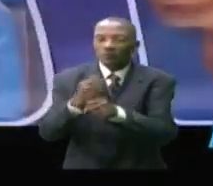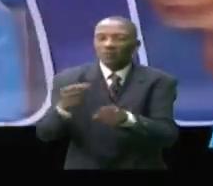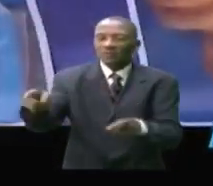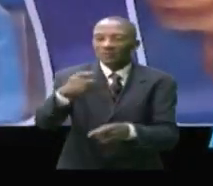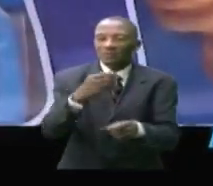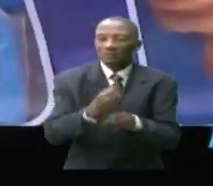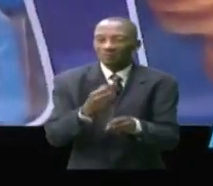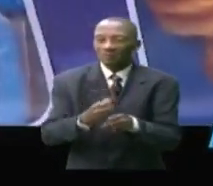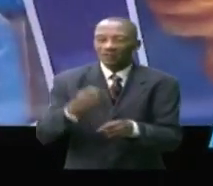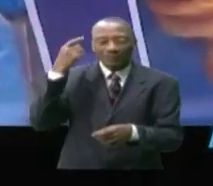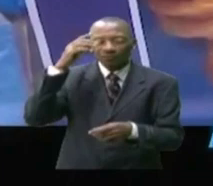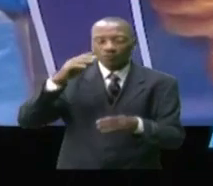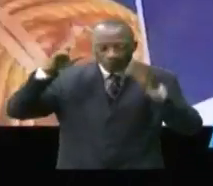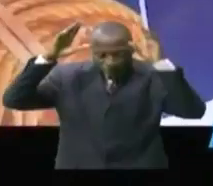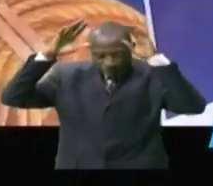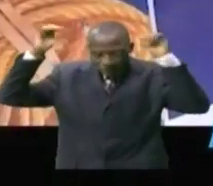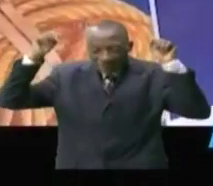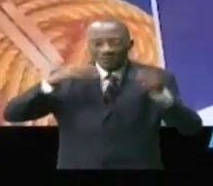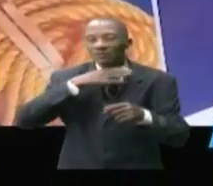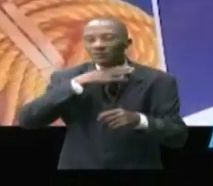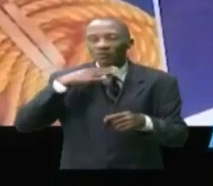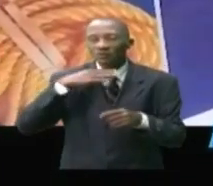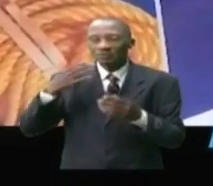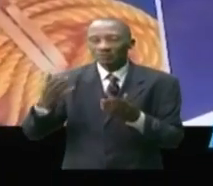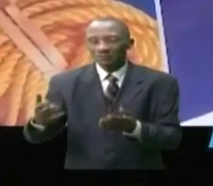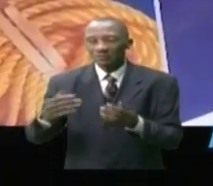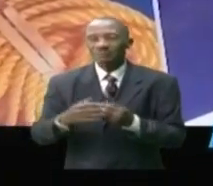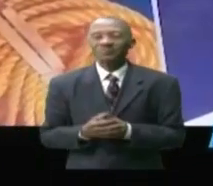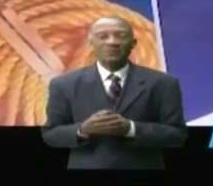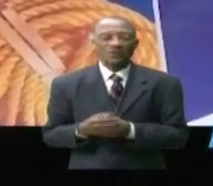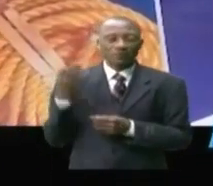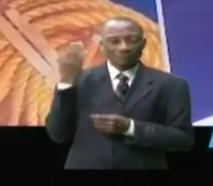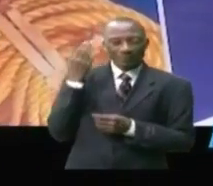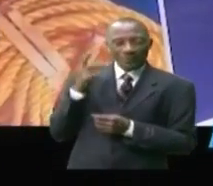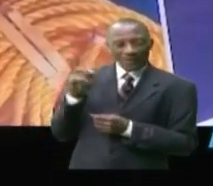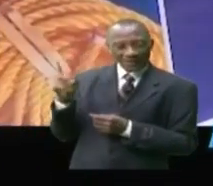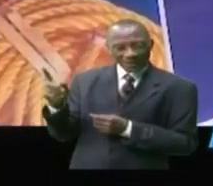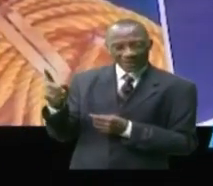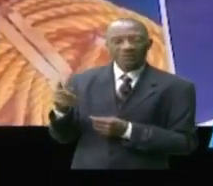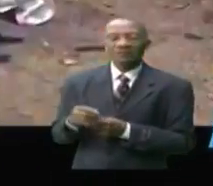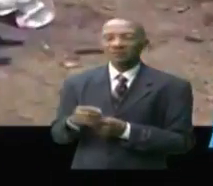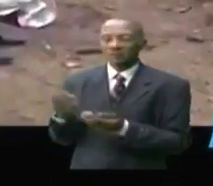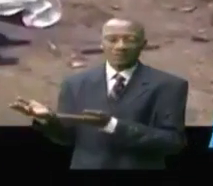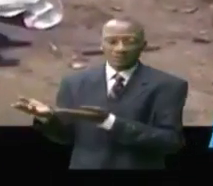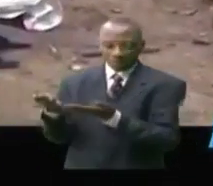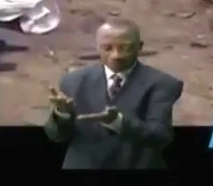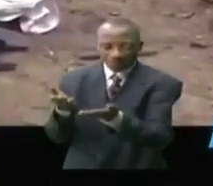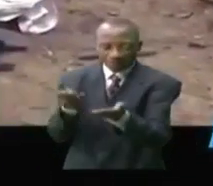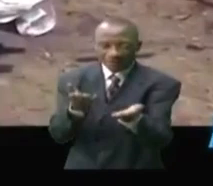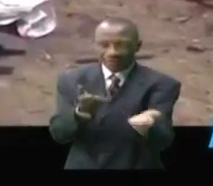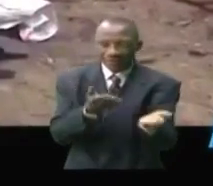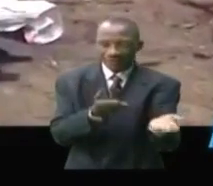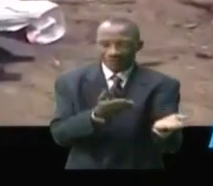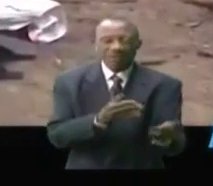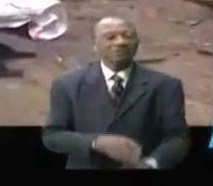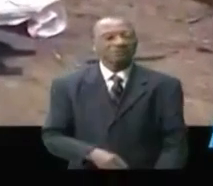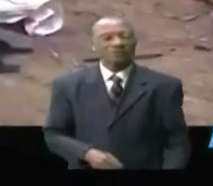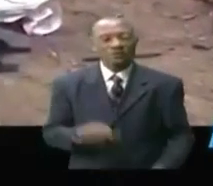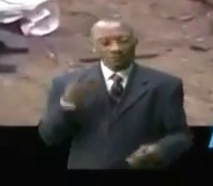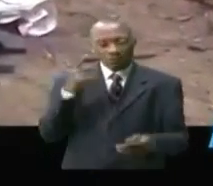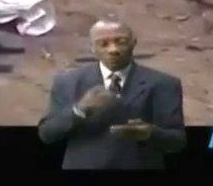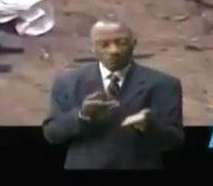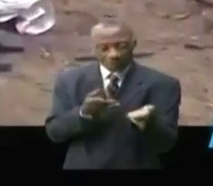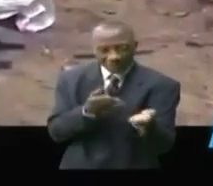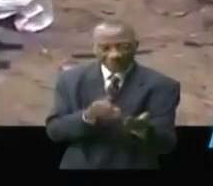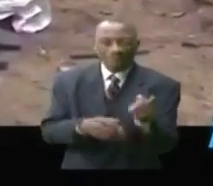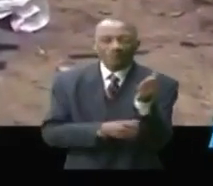Ce geste qui vient d'être posé par Maître Eli Kayembe Moulaya va améliorer à coup sûr les conditions d'abattage, estiment